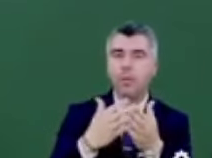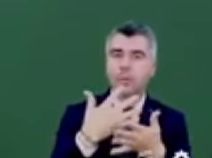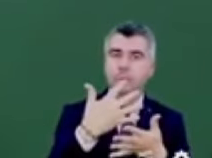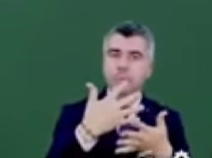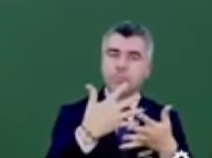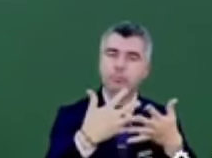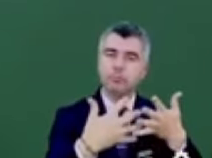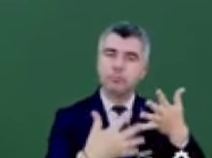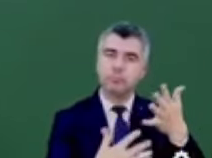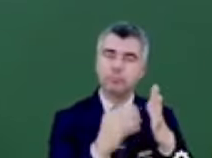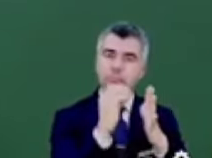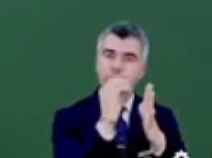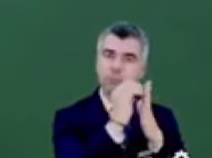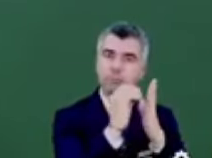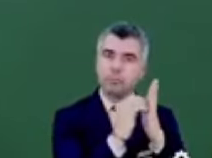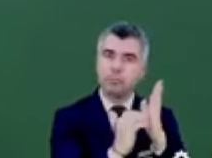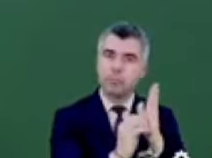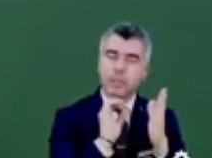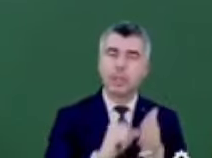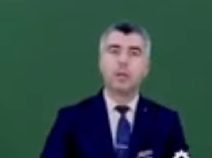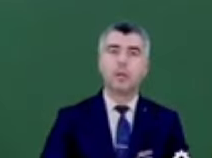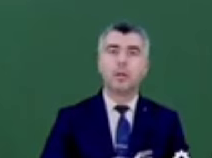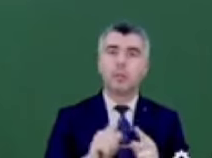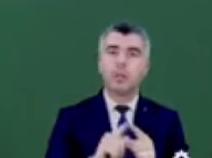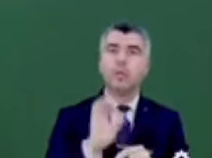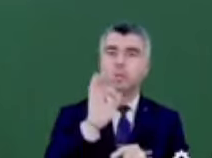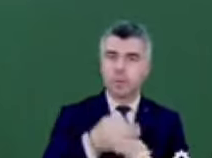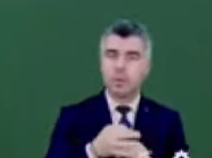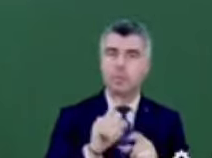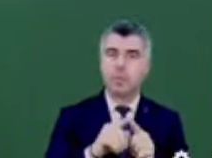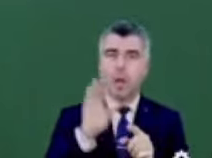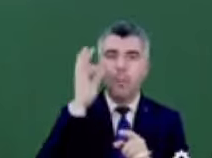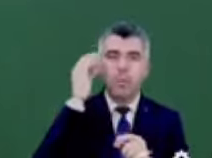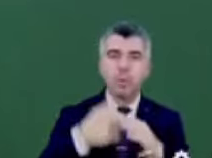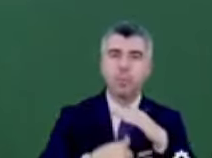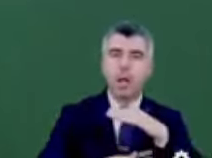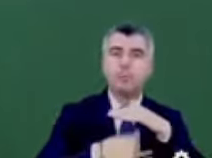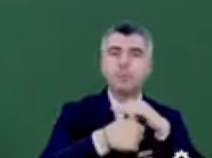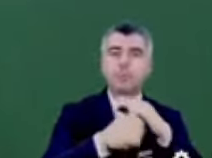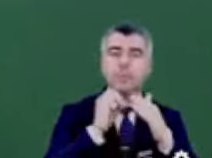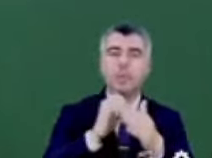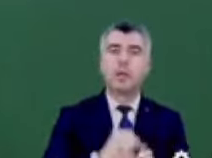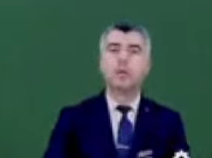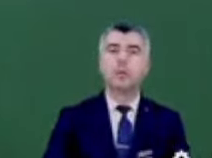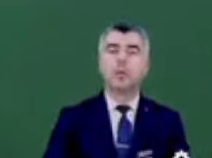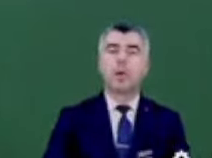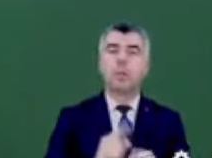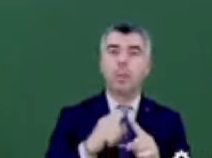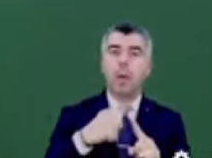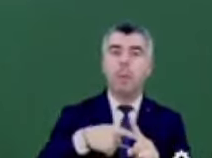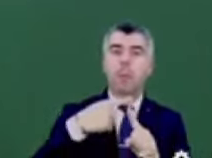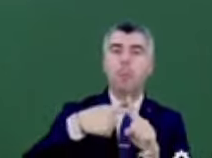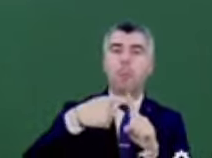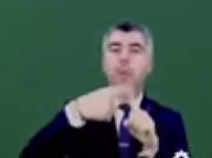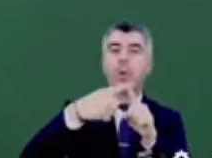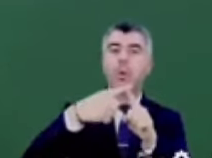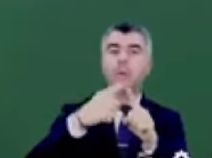والمؤسسات المكونه لها في تنفيذ اختصاصات المندوب العام والرفع من مستوى تمثيليه